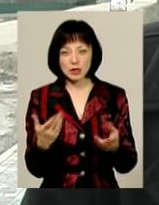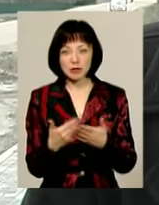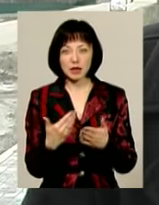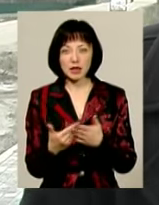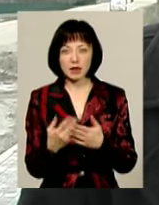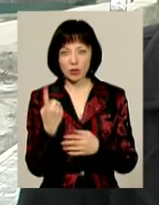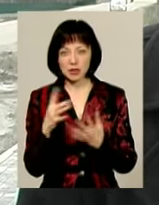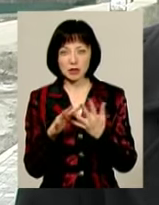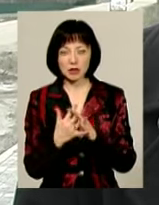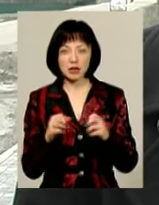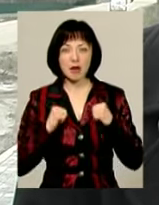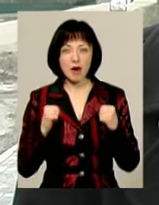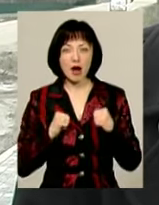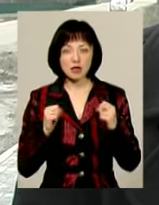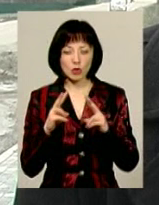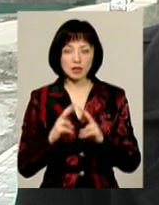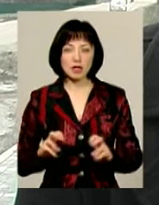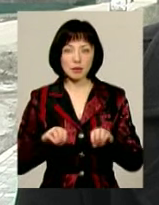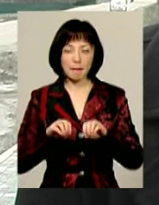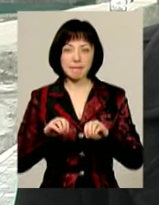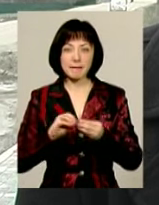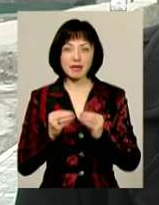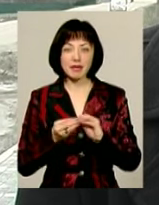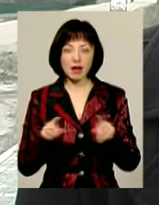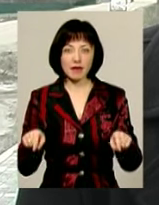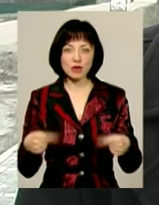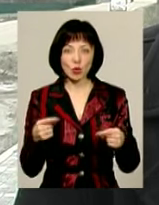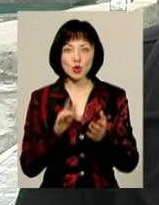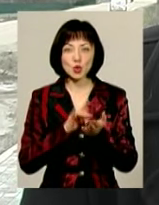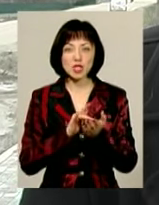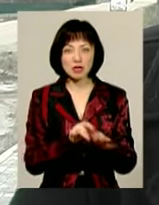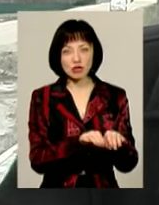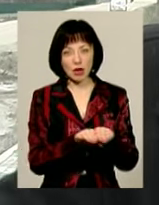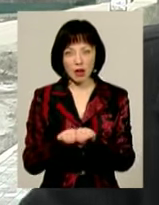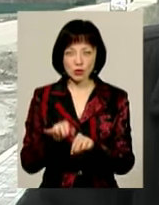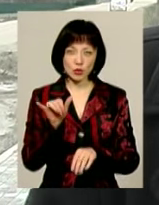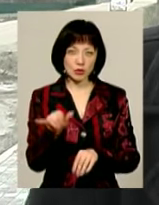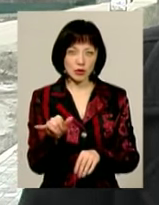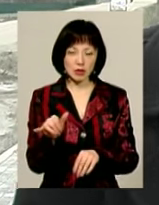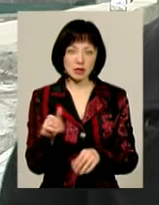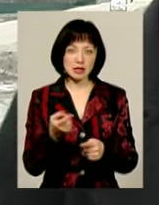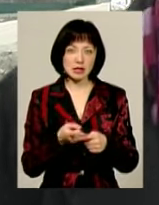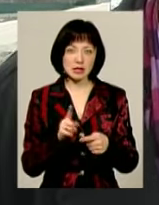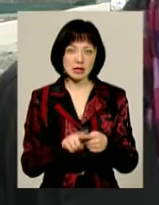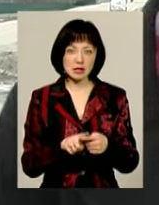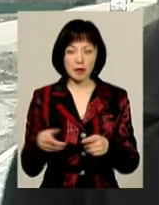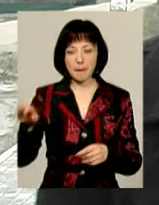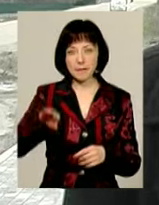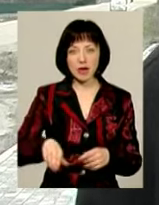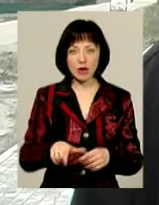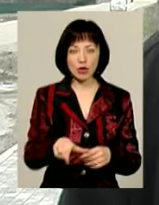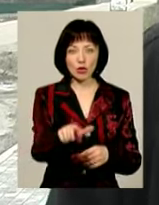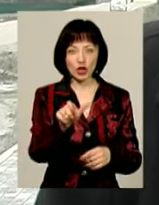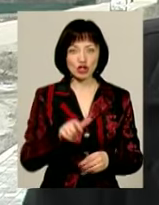наприклад, Китайгород, намагається розглядати питання відновлення туристичного кластера, тому що вони на берегу